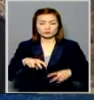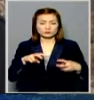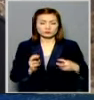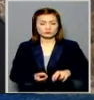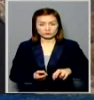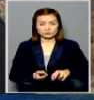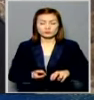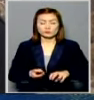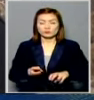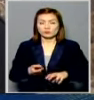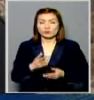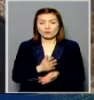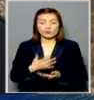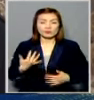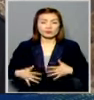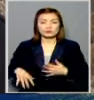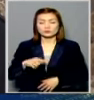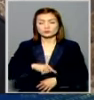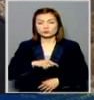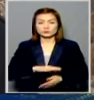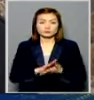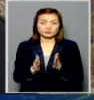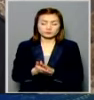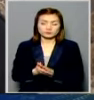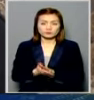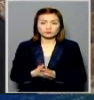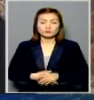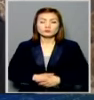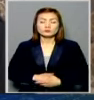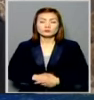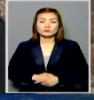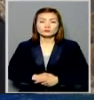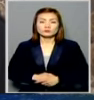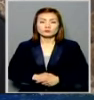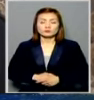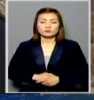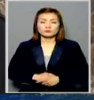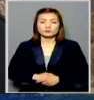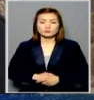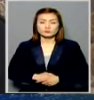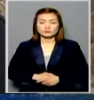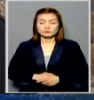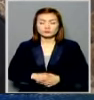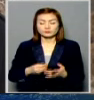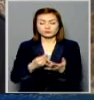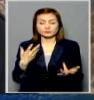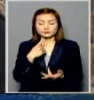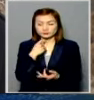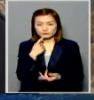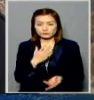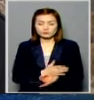белгілері байқалды. Осы жағдайларға байланысты аталған жануарлардан сынама алынып,